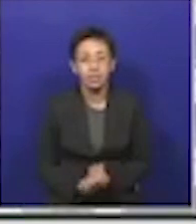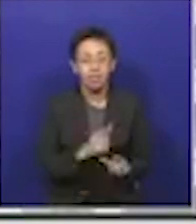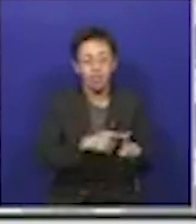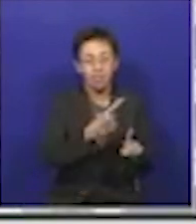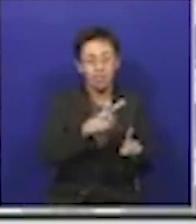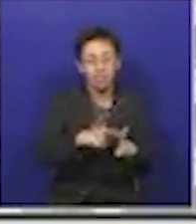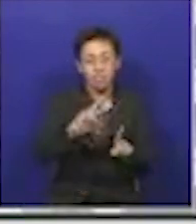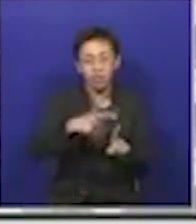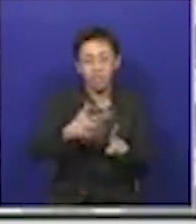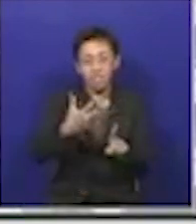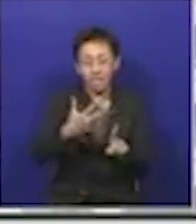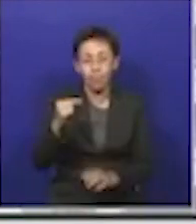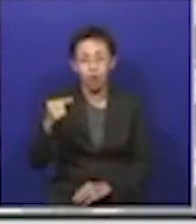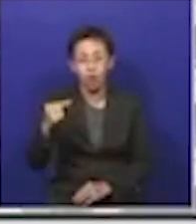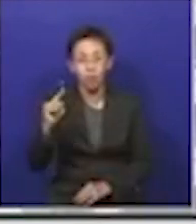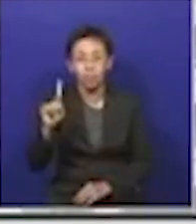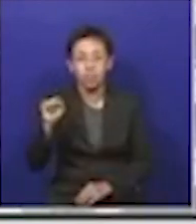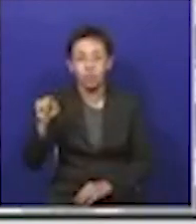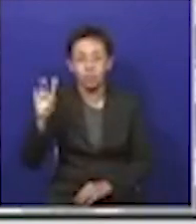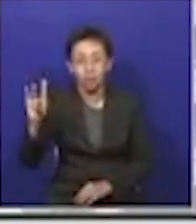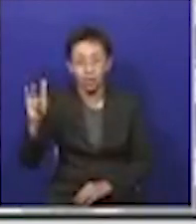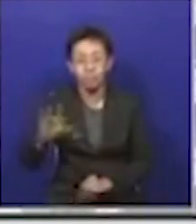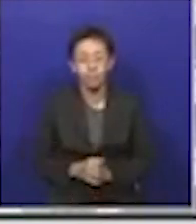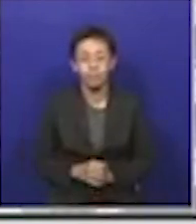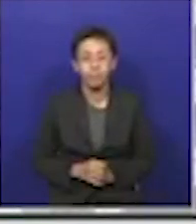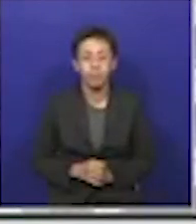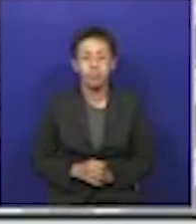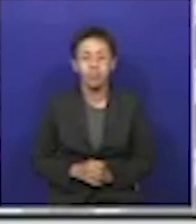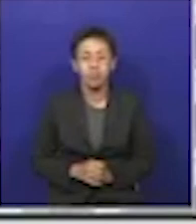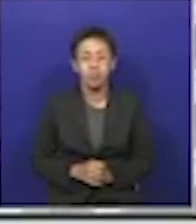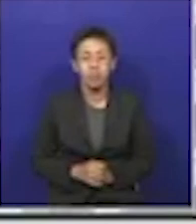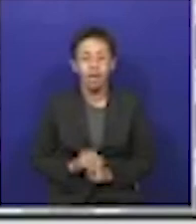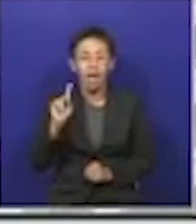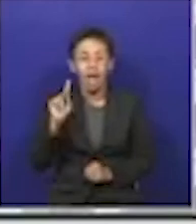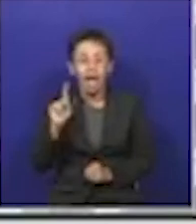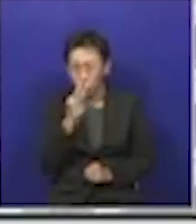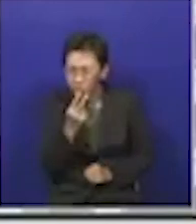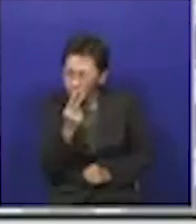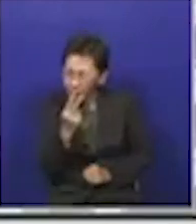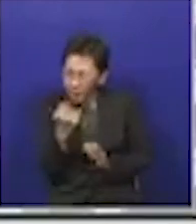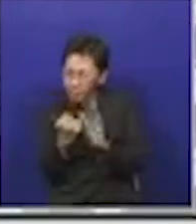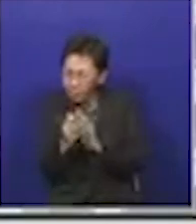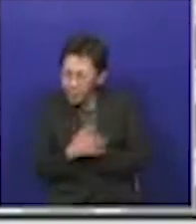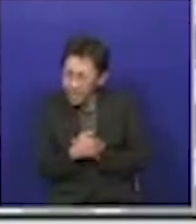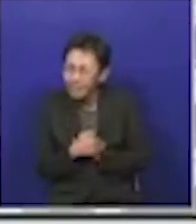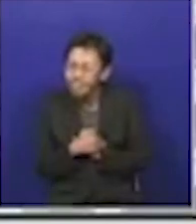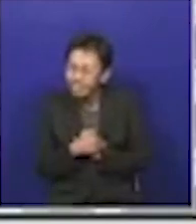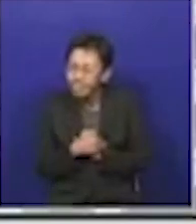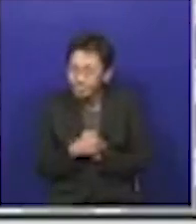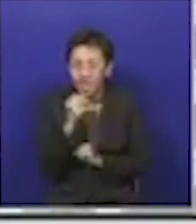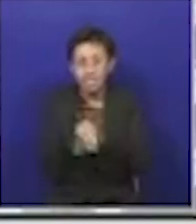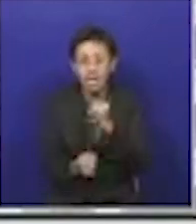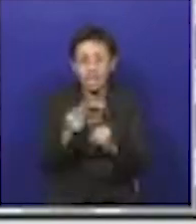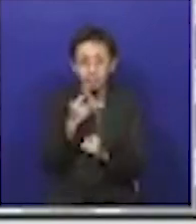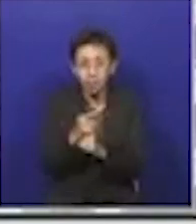พามีนาติดลบ 1.8 ถ้าผมดูจากข่าวแล้วไม่ผิดนะฮะแล้วทั้งปีเนี่ยอา